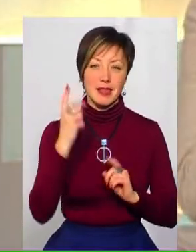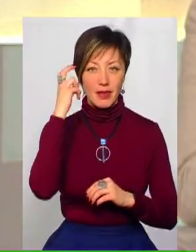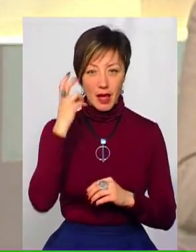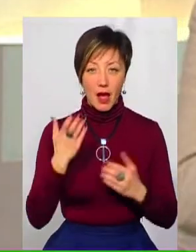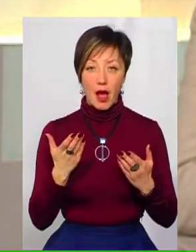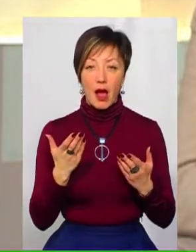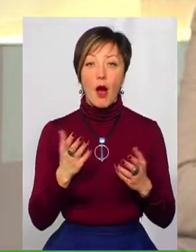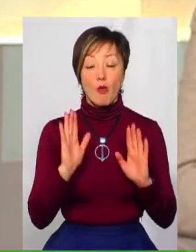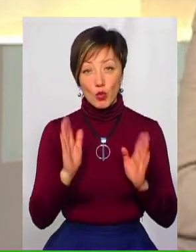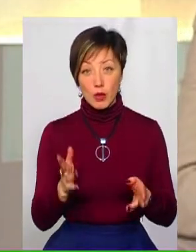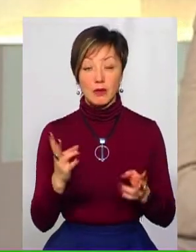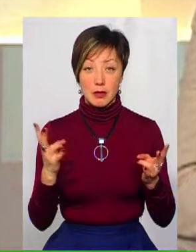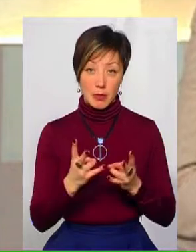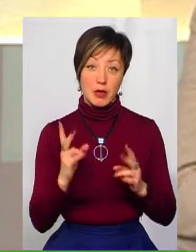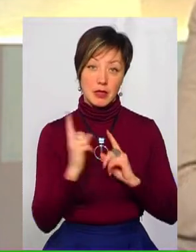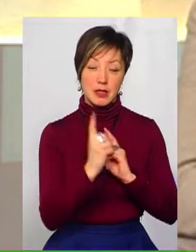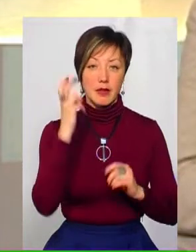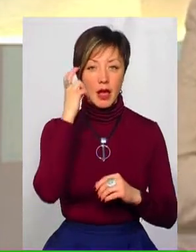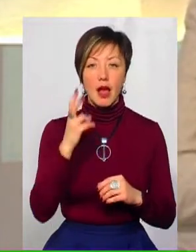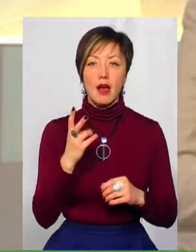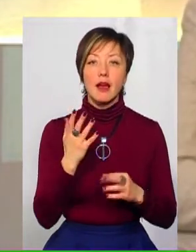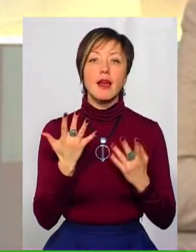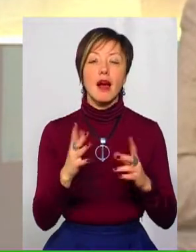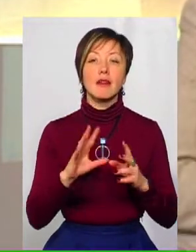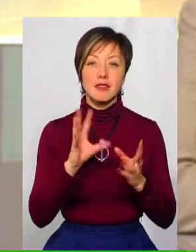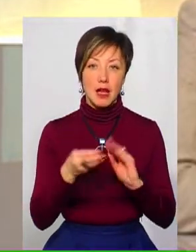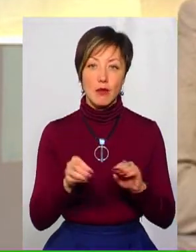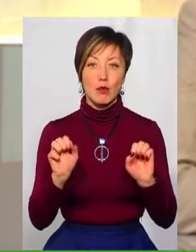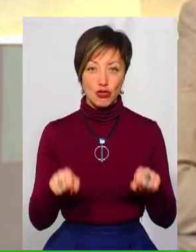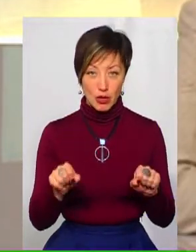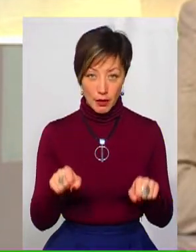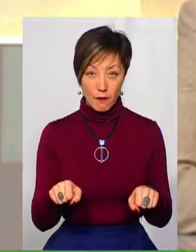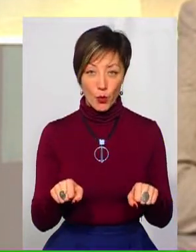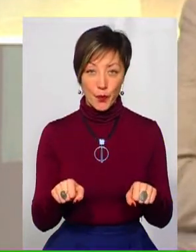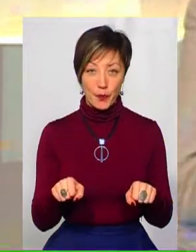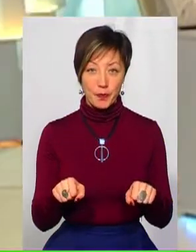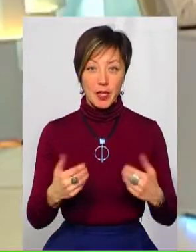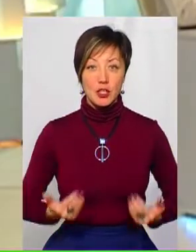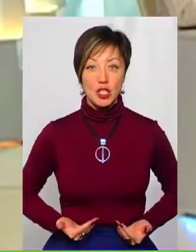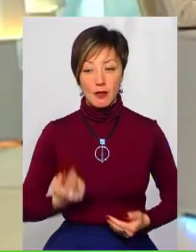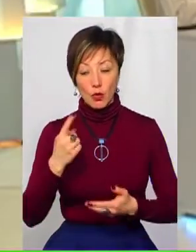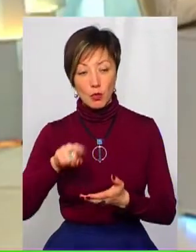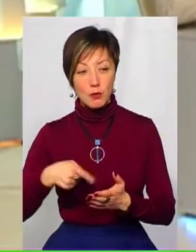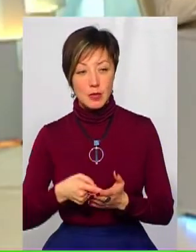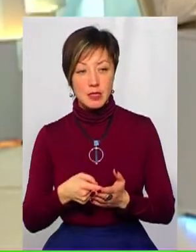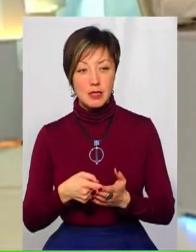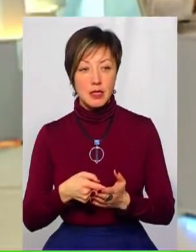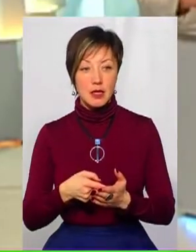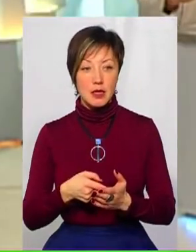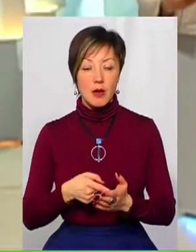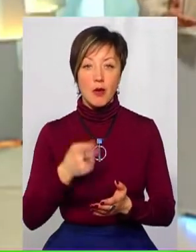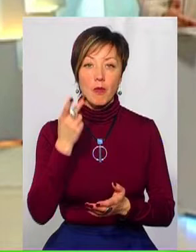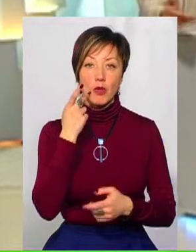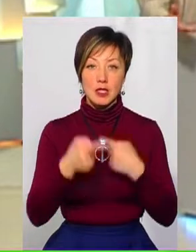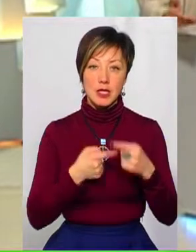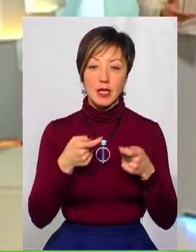вже на цьому шляху не перший день, не перший рік. Скажіть, наскільки це взагалі можливо жити в одному місті, постійно їздити